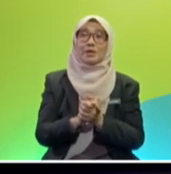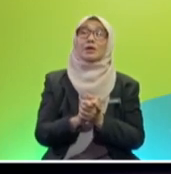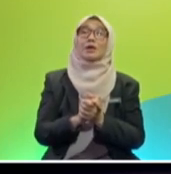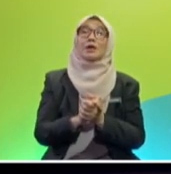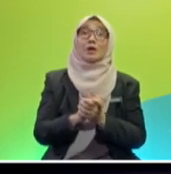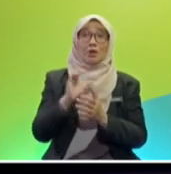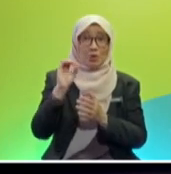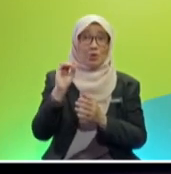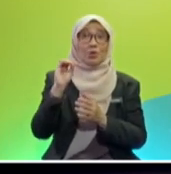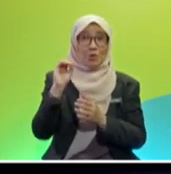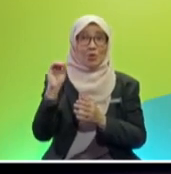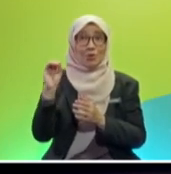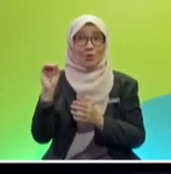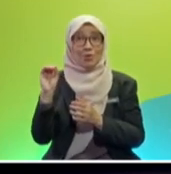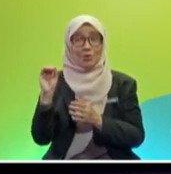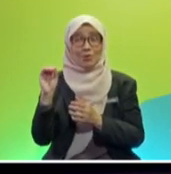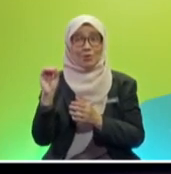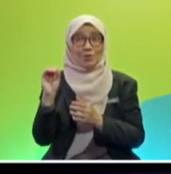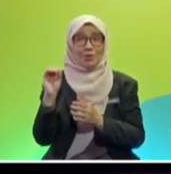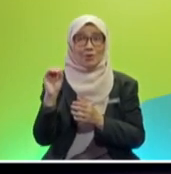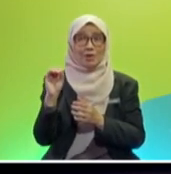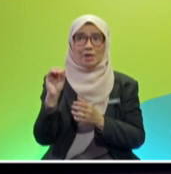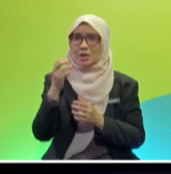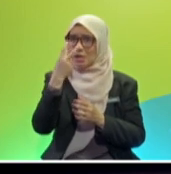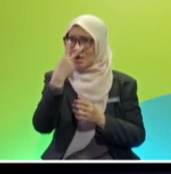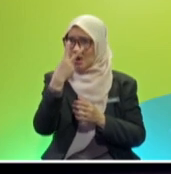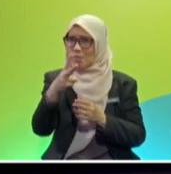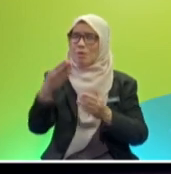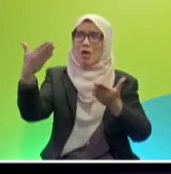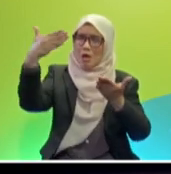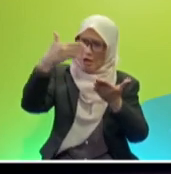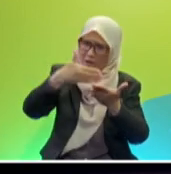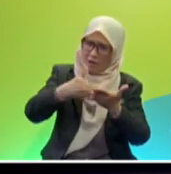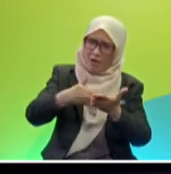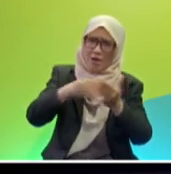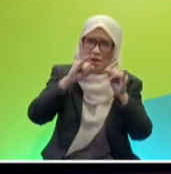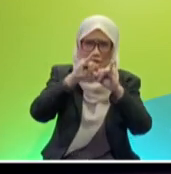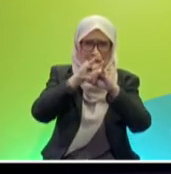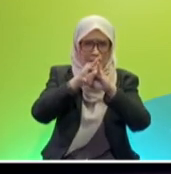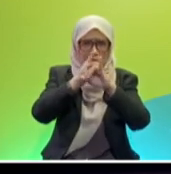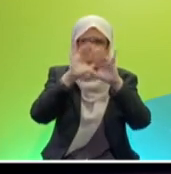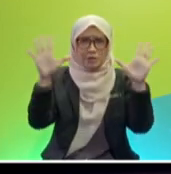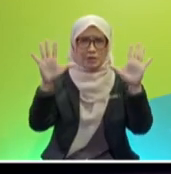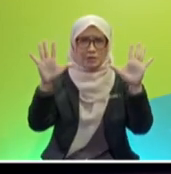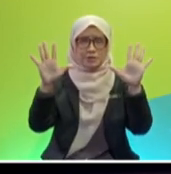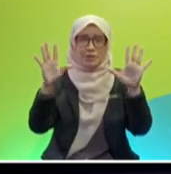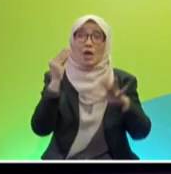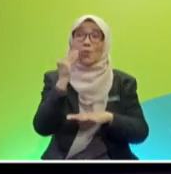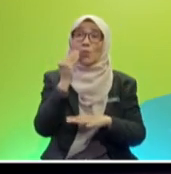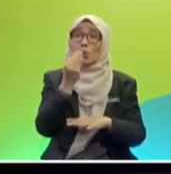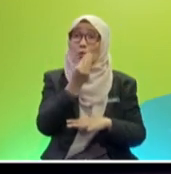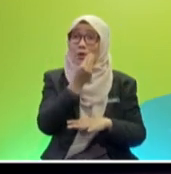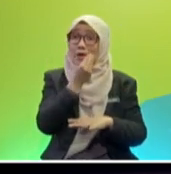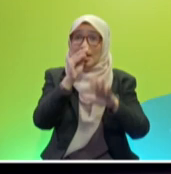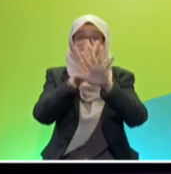Perhatikan macam mana pembentukan bayang-bayang dia. Saya rasa lebih jelas cikgu bentuk bunga di situ. Ya, tengok ya. Nampak